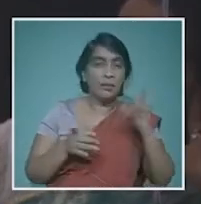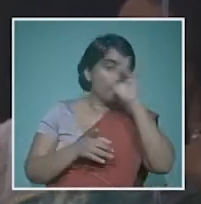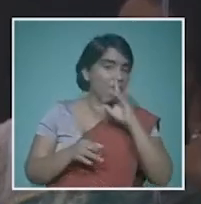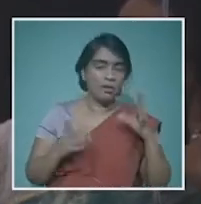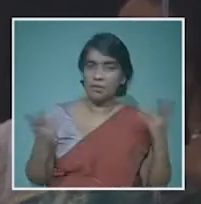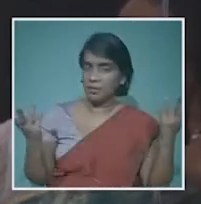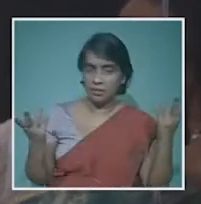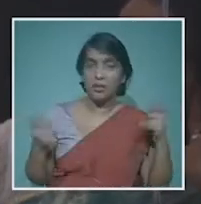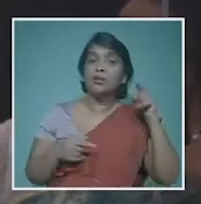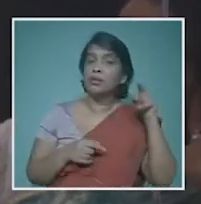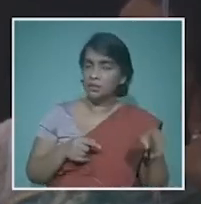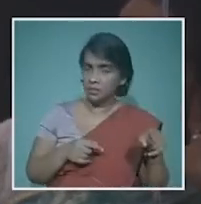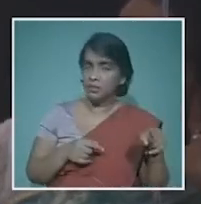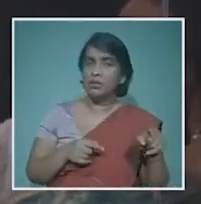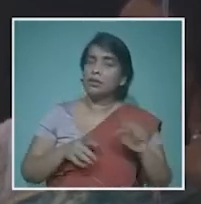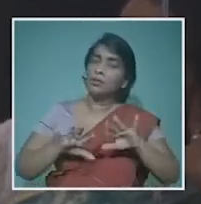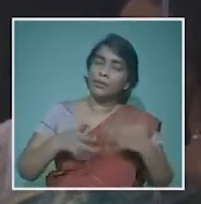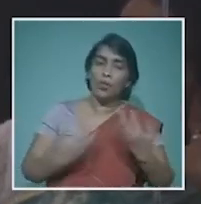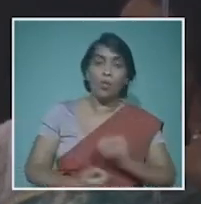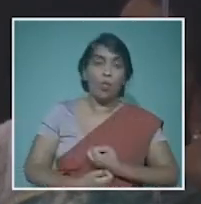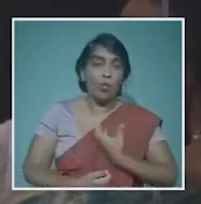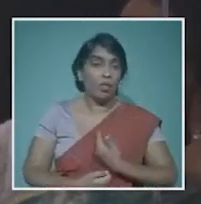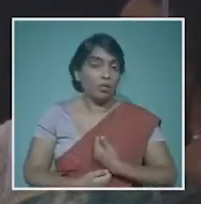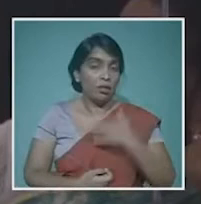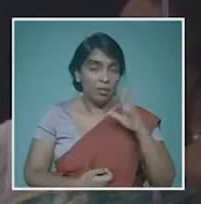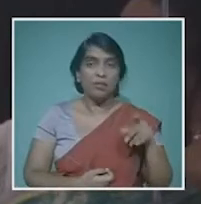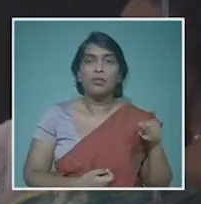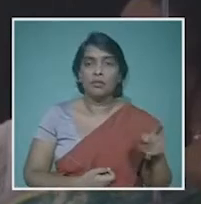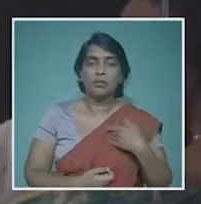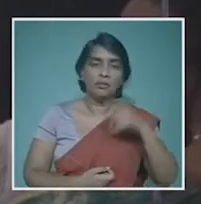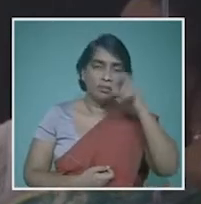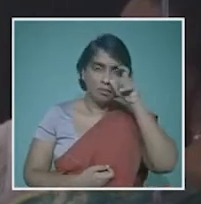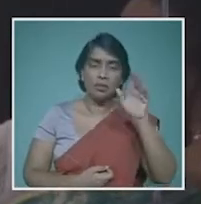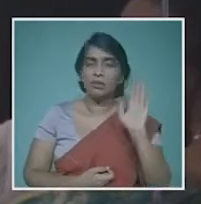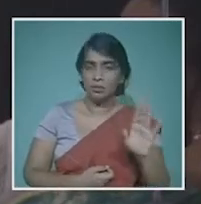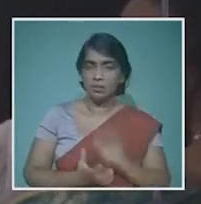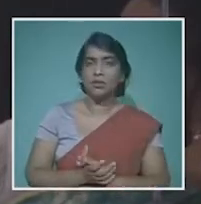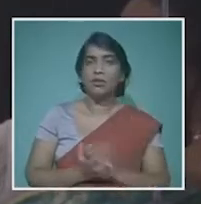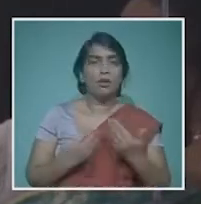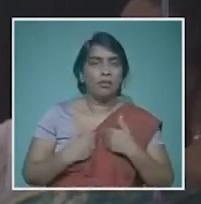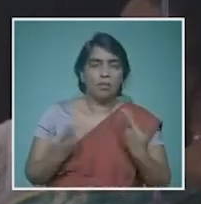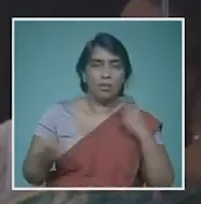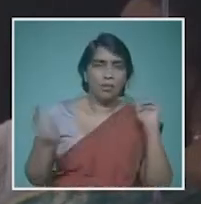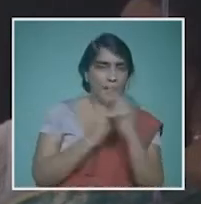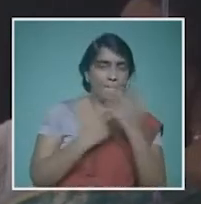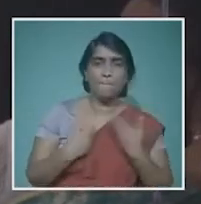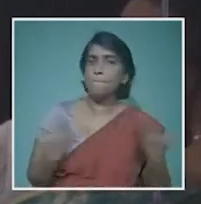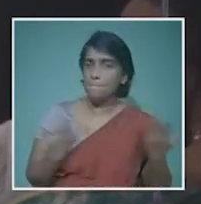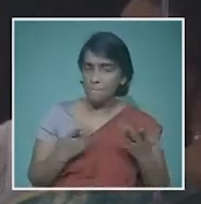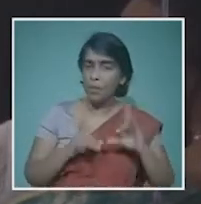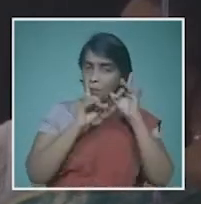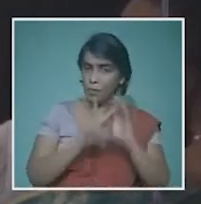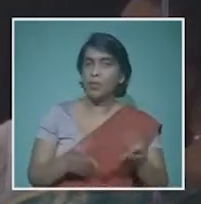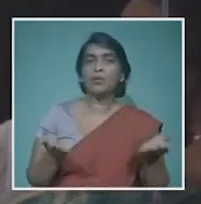නැහැ. මේක කාගේ වුවමනාවද කියන එක අපි කල්පනායෙන් බලන්න තියෙනවා. අපිට බෑ පැනලා එන්න මේකින්. දැන් ඒ නිසා